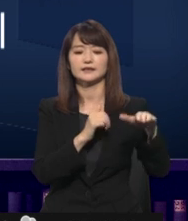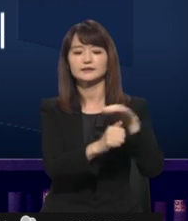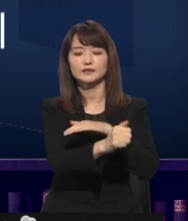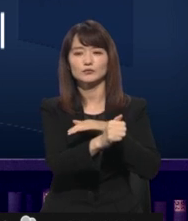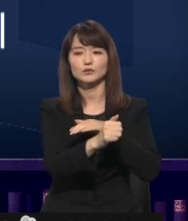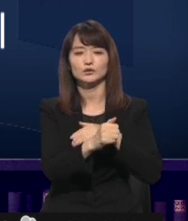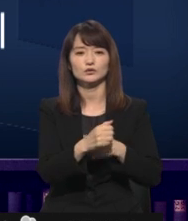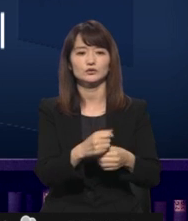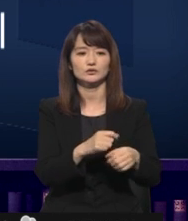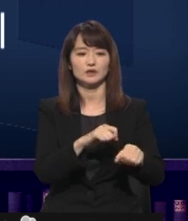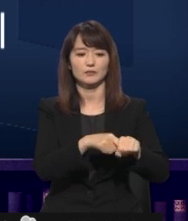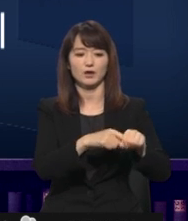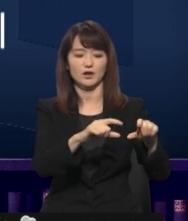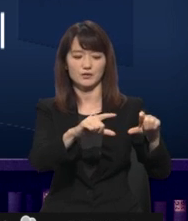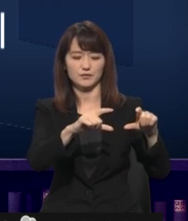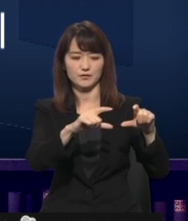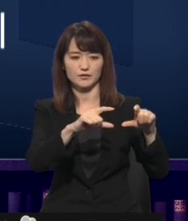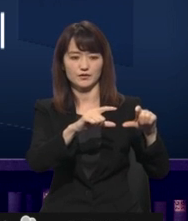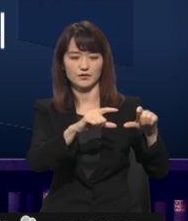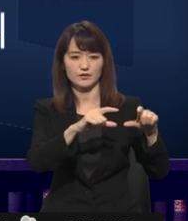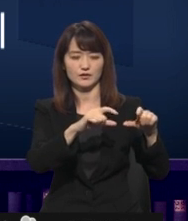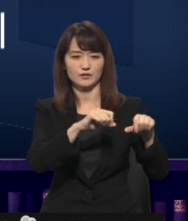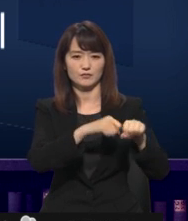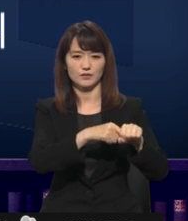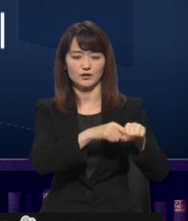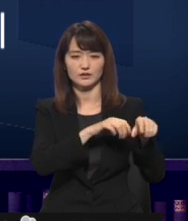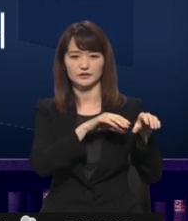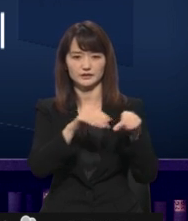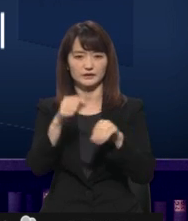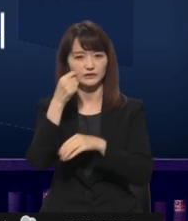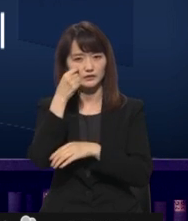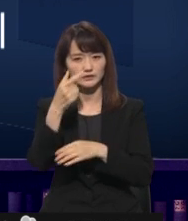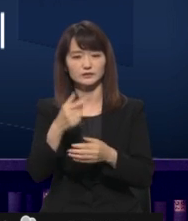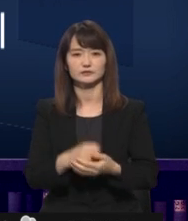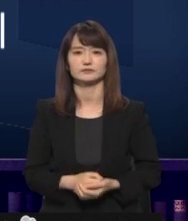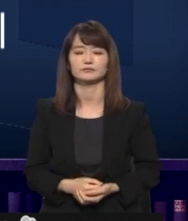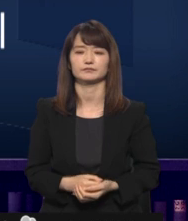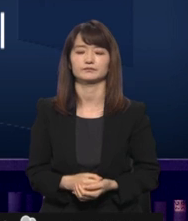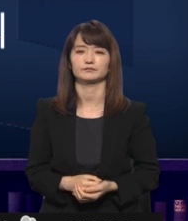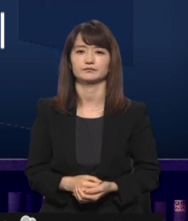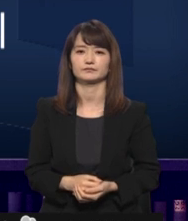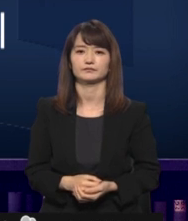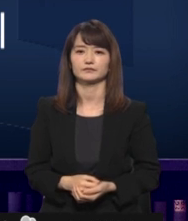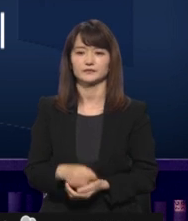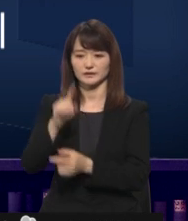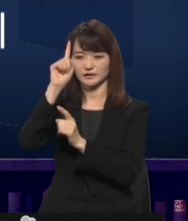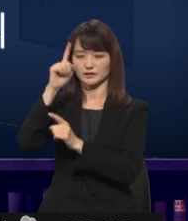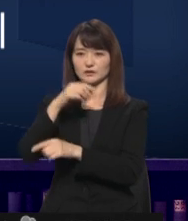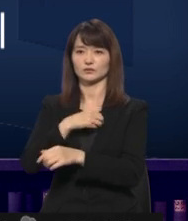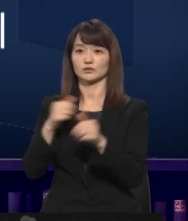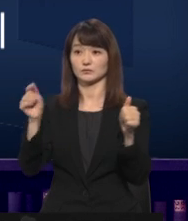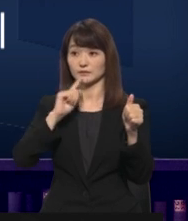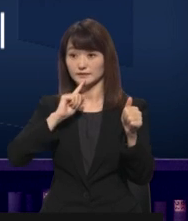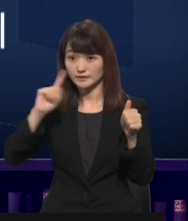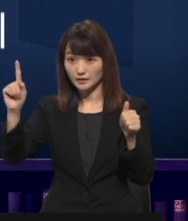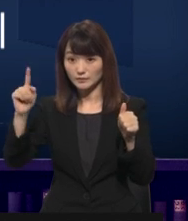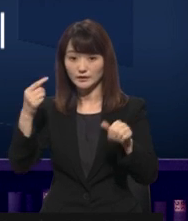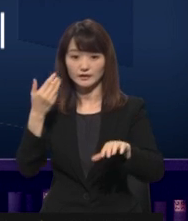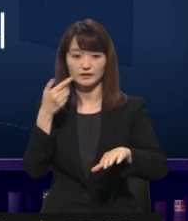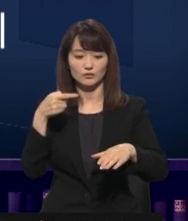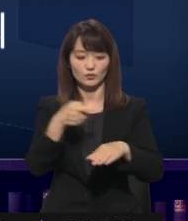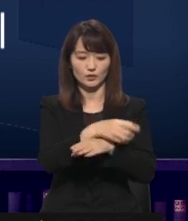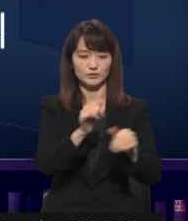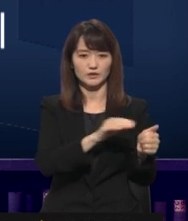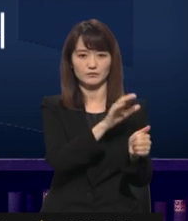근데 이걸 윤리 심판 1m 아 끝나면 은 이제 명은 기소 되면 윤리 심판을 외부인 으로 구성 되니까 바로 당구 정지될 수도 있겠다